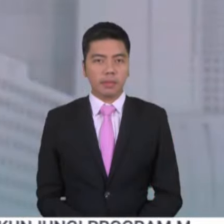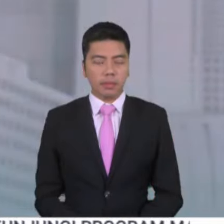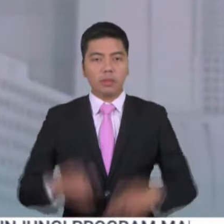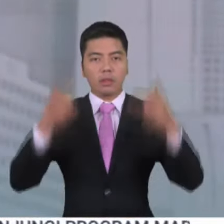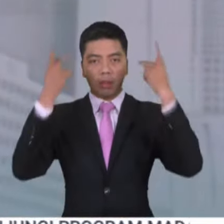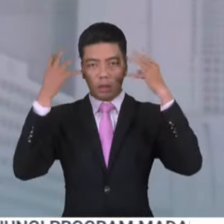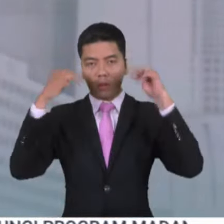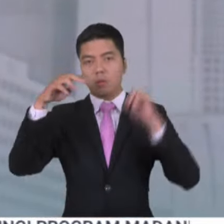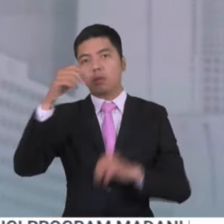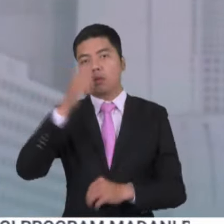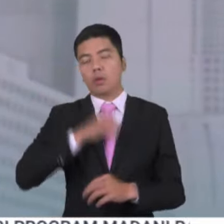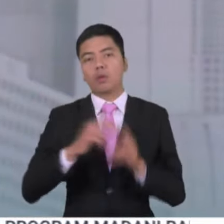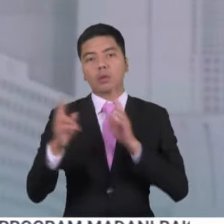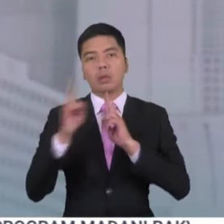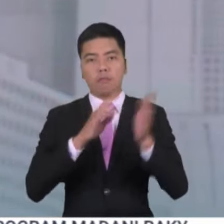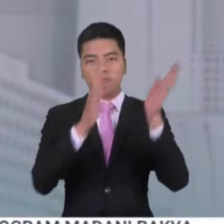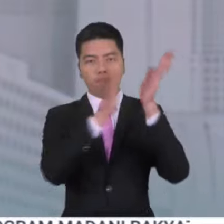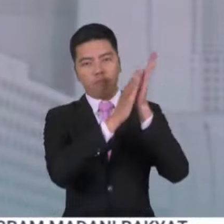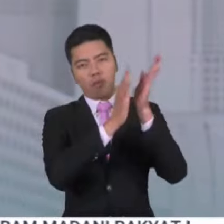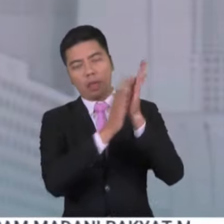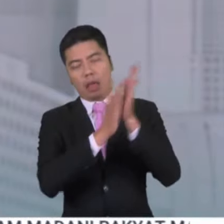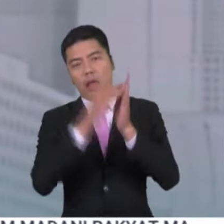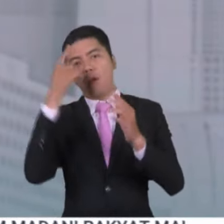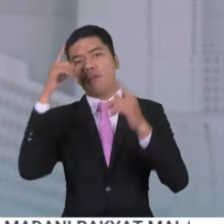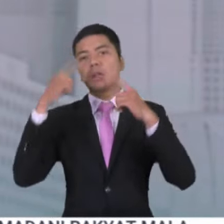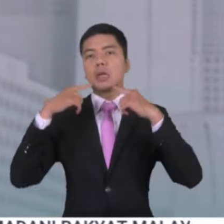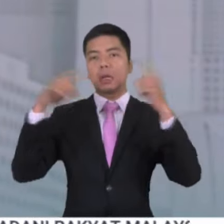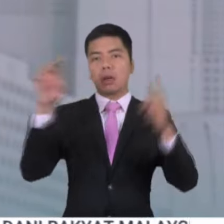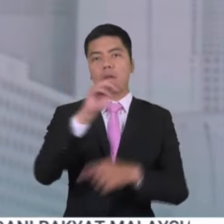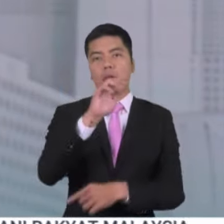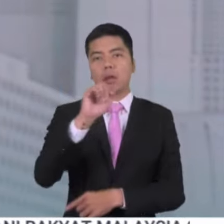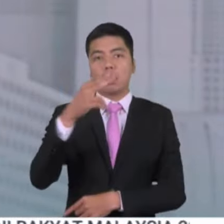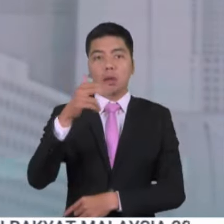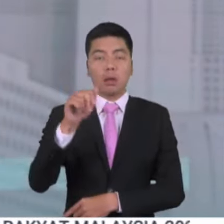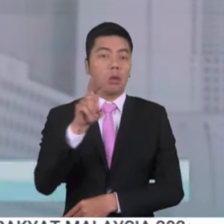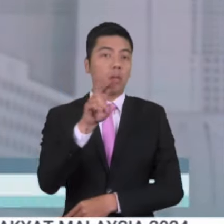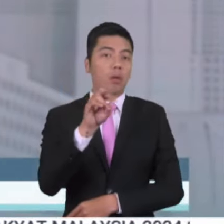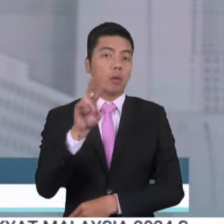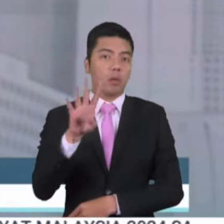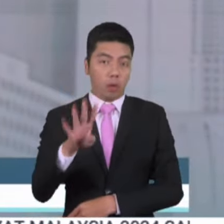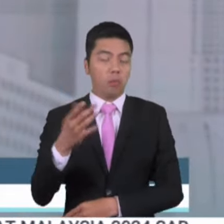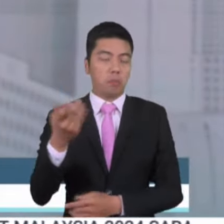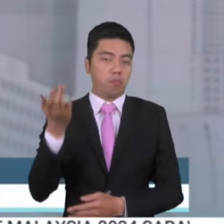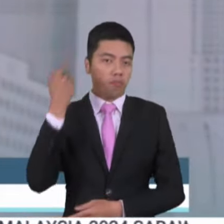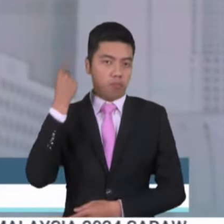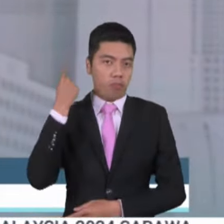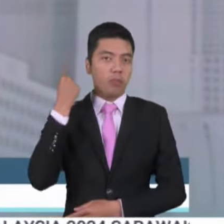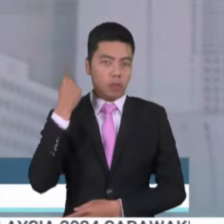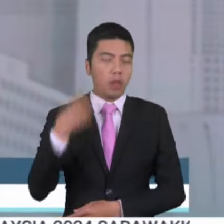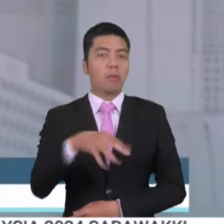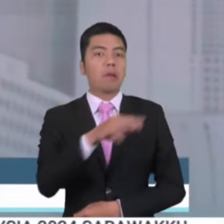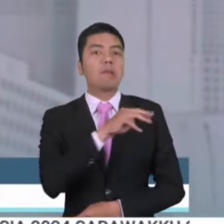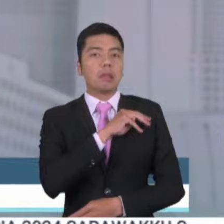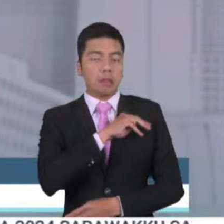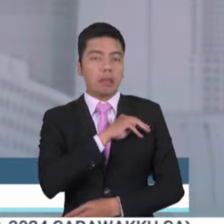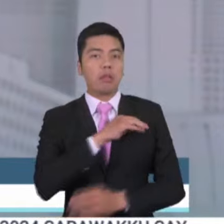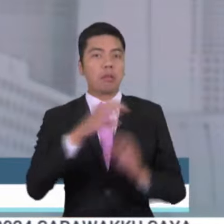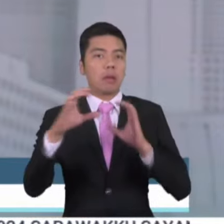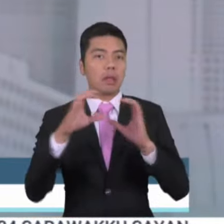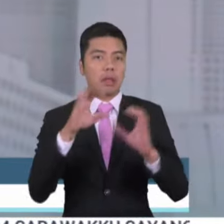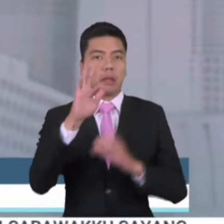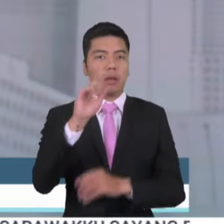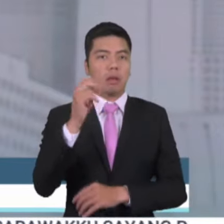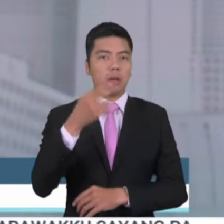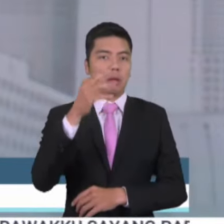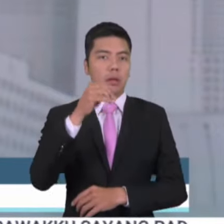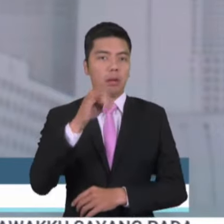Perdana Menteri Datuk Seri Anwar Ibrahim mengucapkan tahniah atas kejayaan penganjuran MAHA 2024 yang berlangsung baru-baru ini. Menteri Komunikasi Fahmi